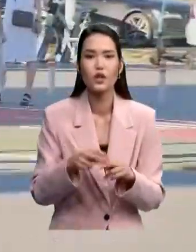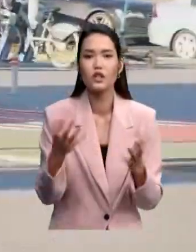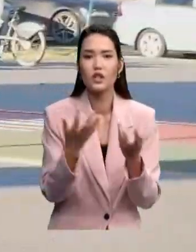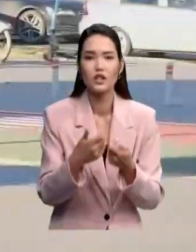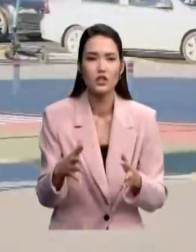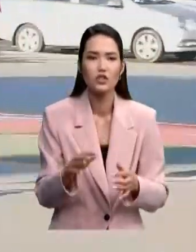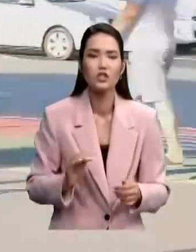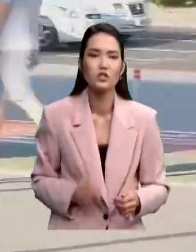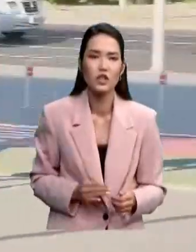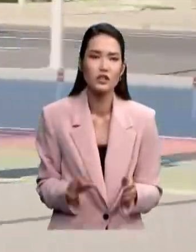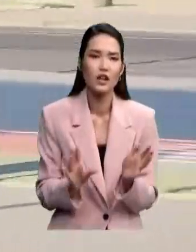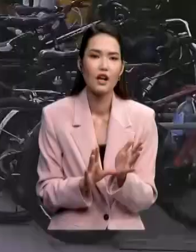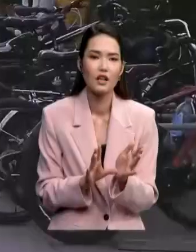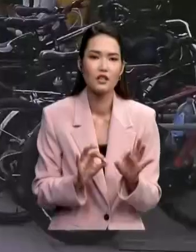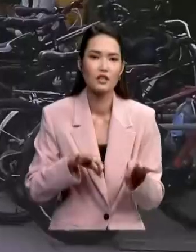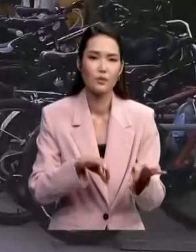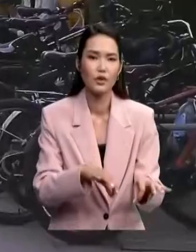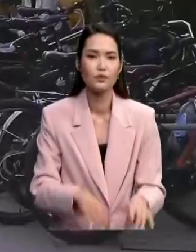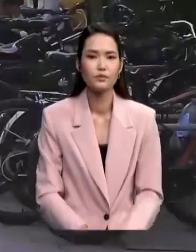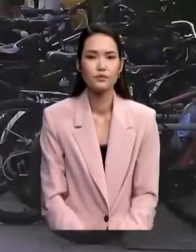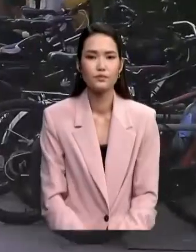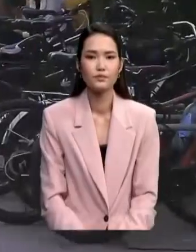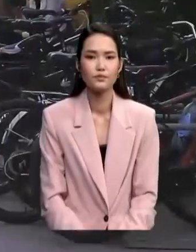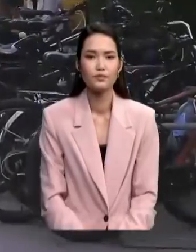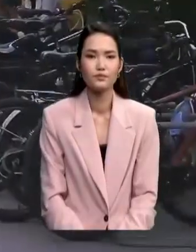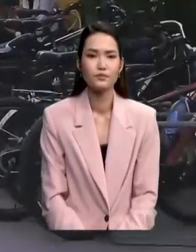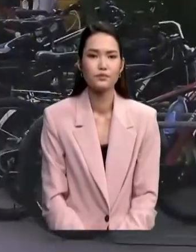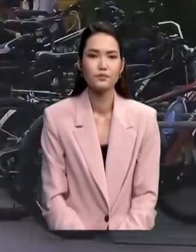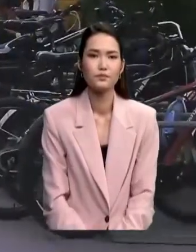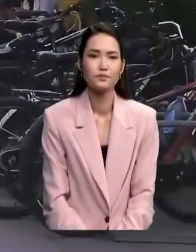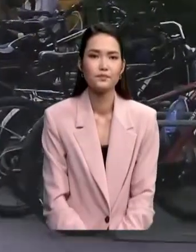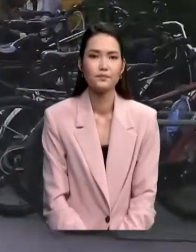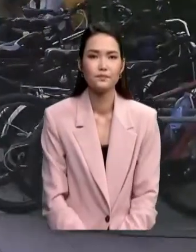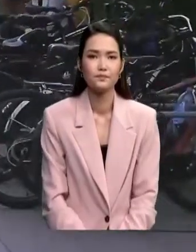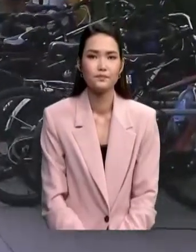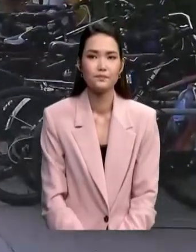считая частных электросамокатов. Саяна Санакова, Ирлан Сарманов, Атамекен. Бизнес.